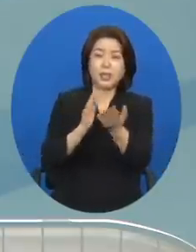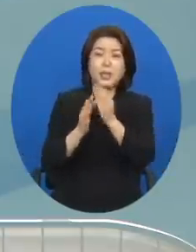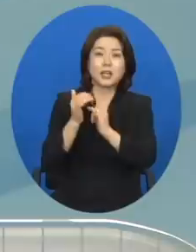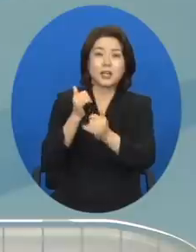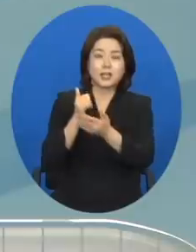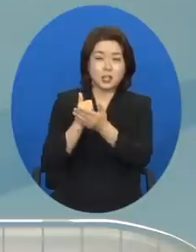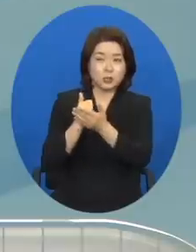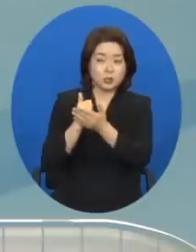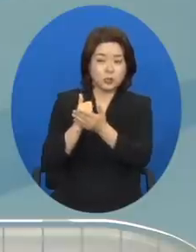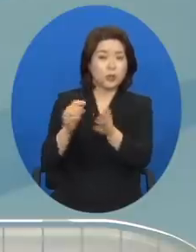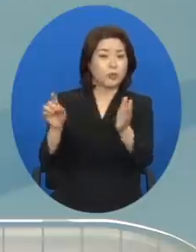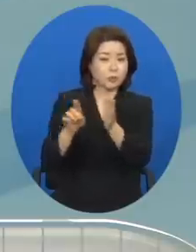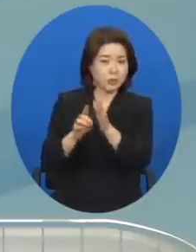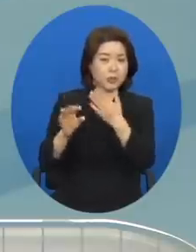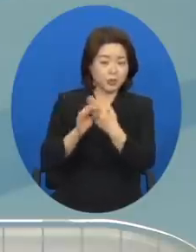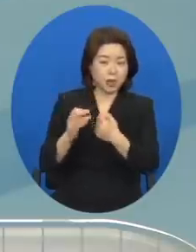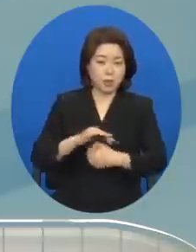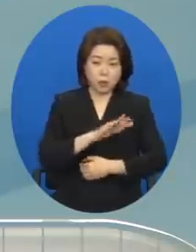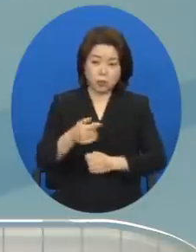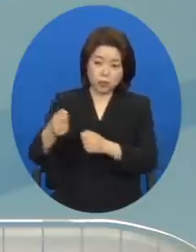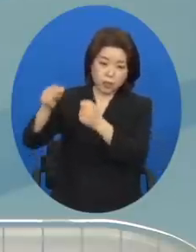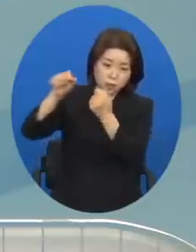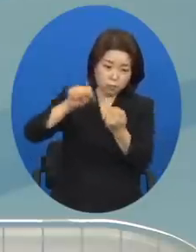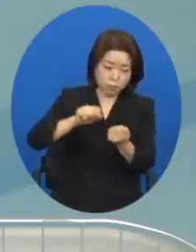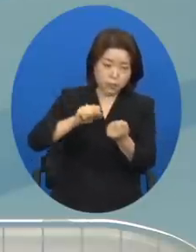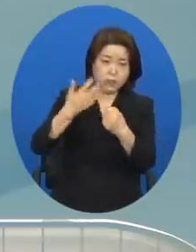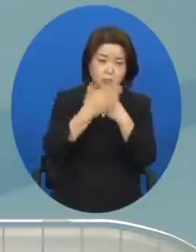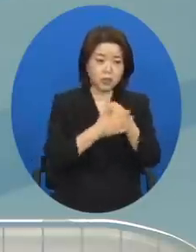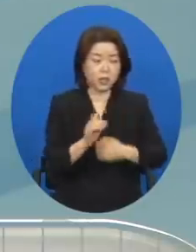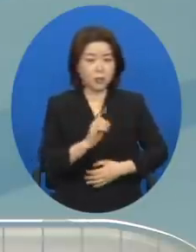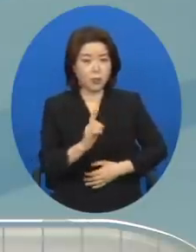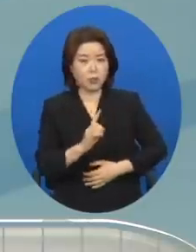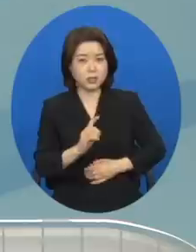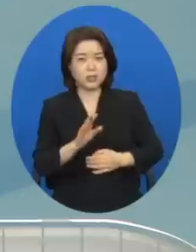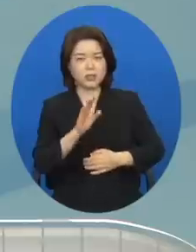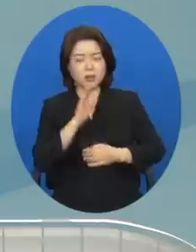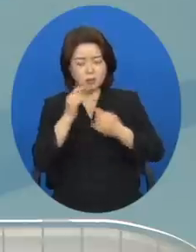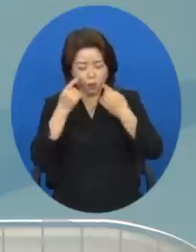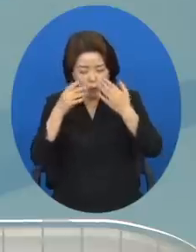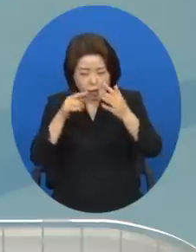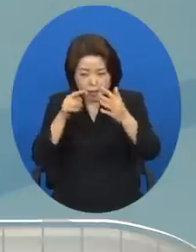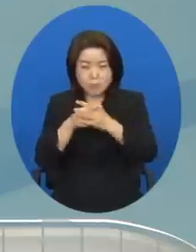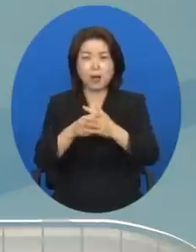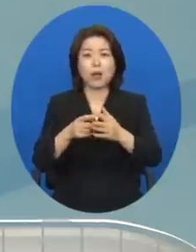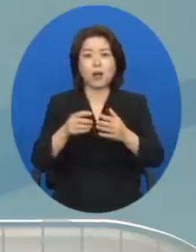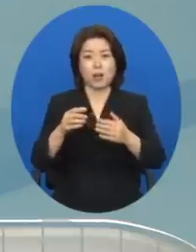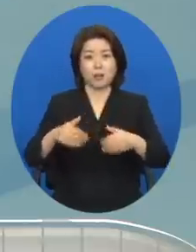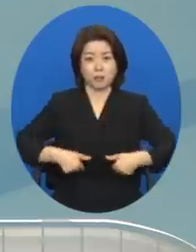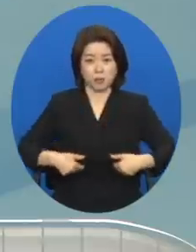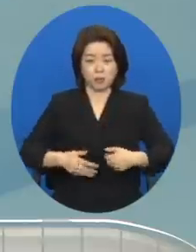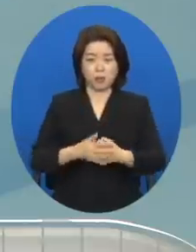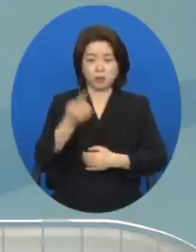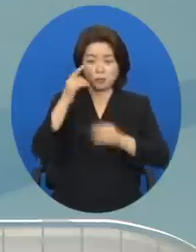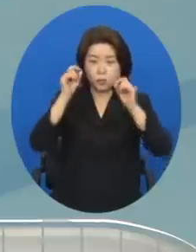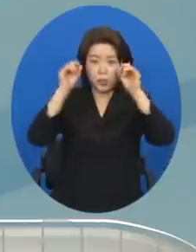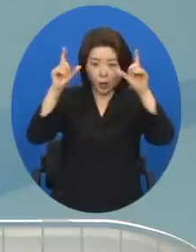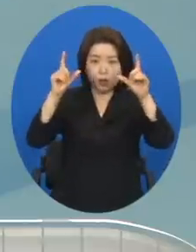믿었다면 우리에게 부어지는 은혜가 어떤 은혜인지를 정말 정말 알고 그 눈이